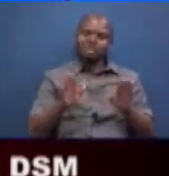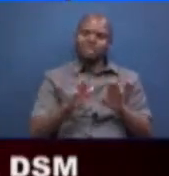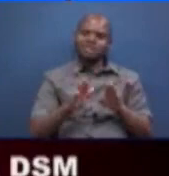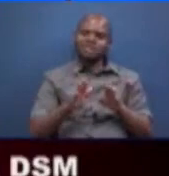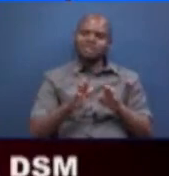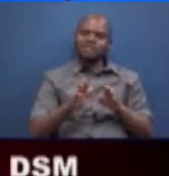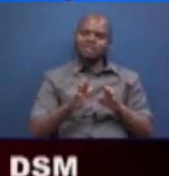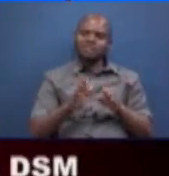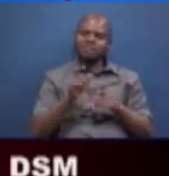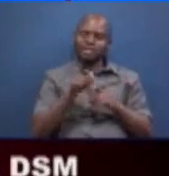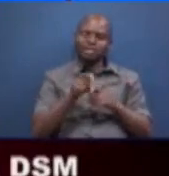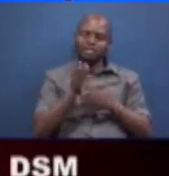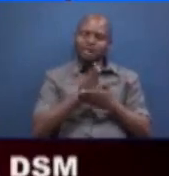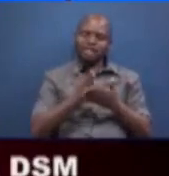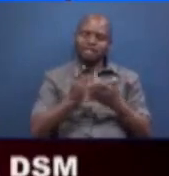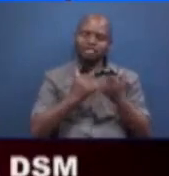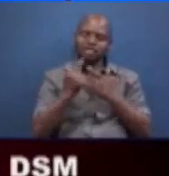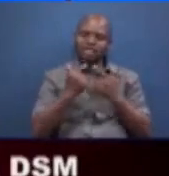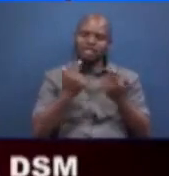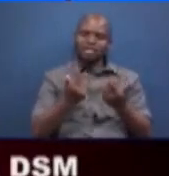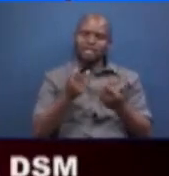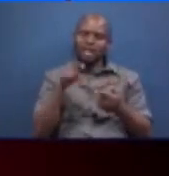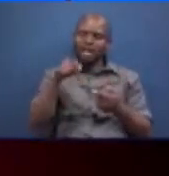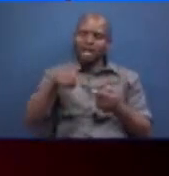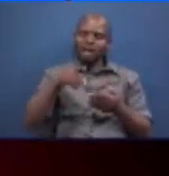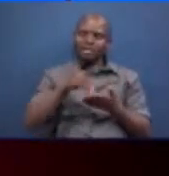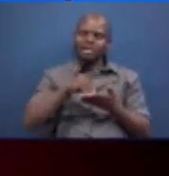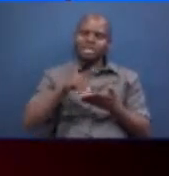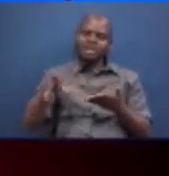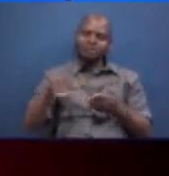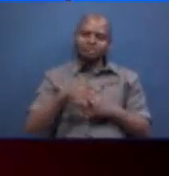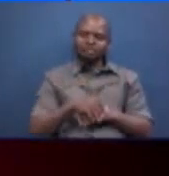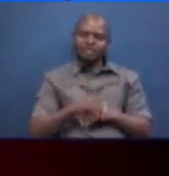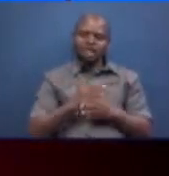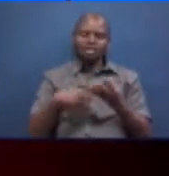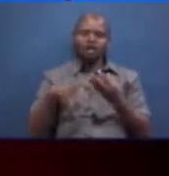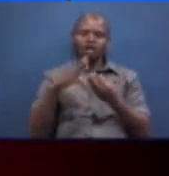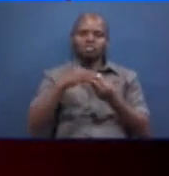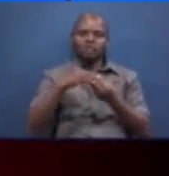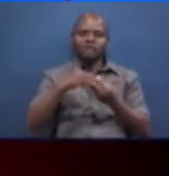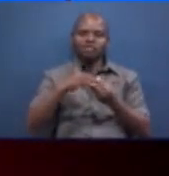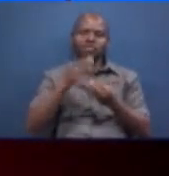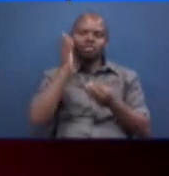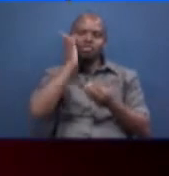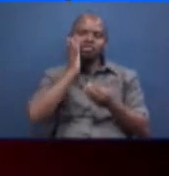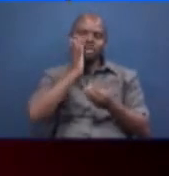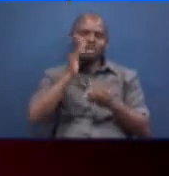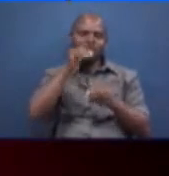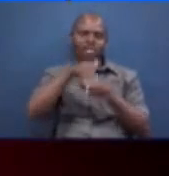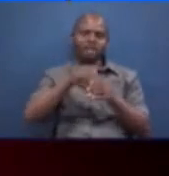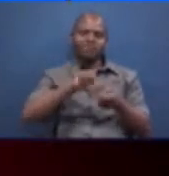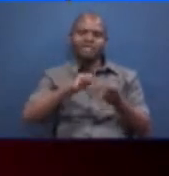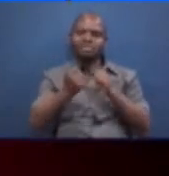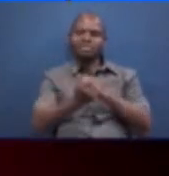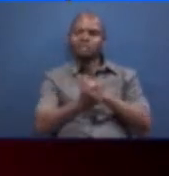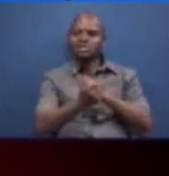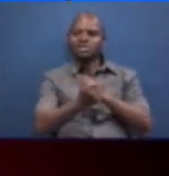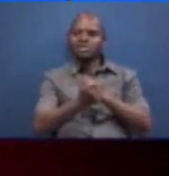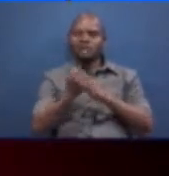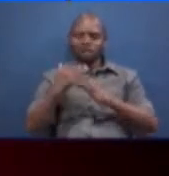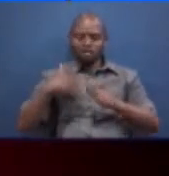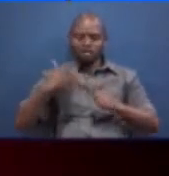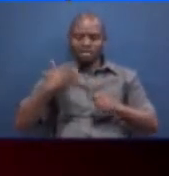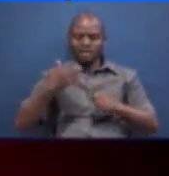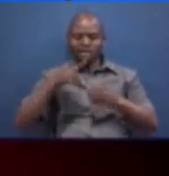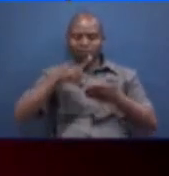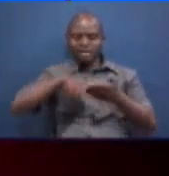maneno aliyoyazungumza. Kwingineko hapa Dar es Salaam, umoja wa vijana wa Chama cha Mapinduzi